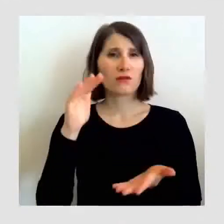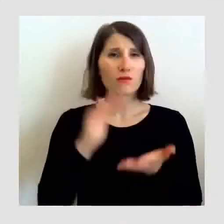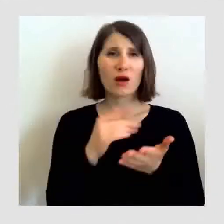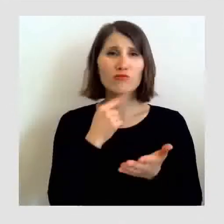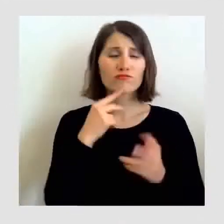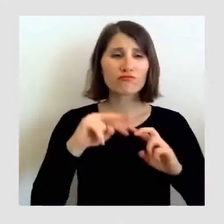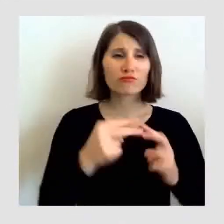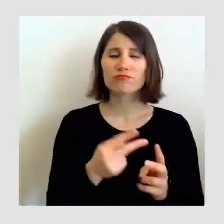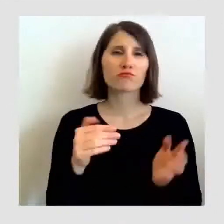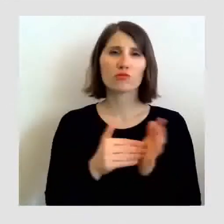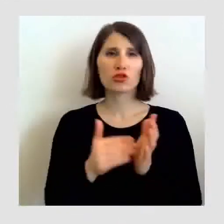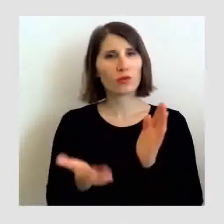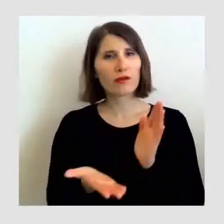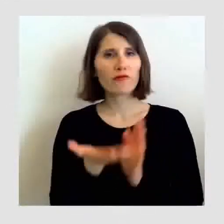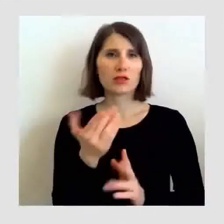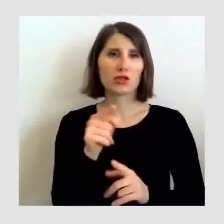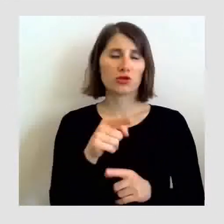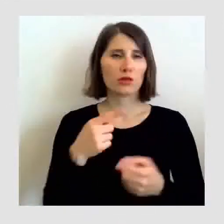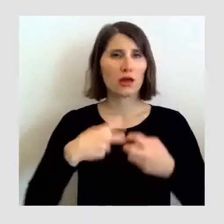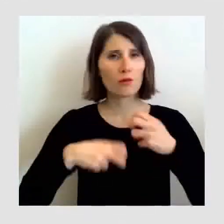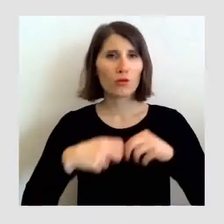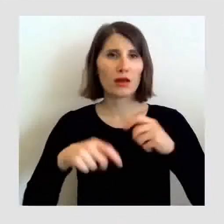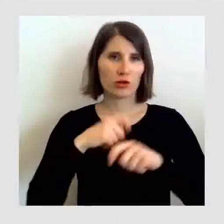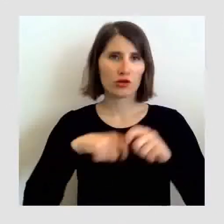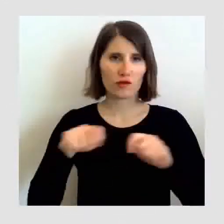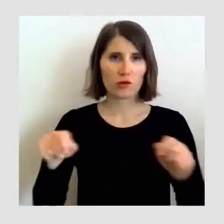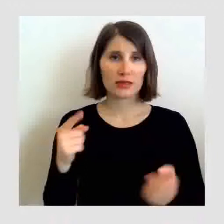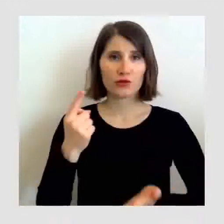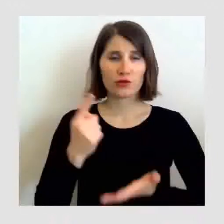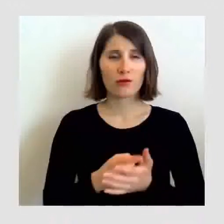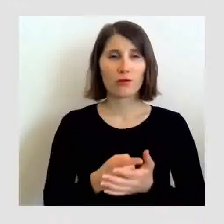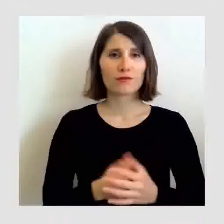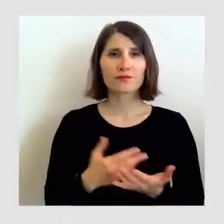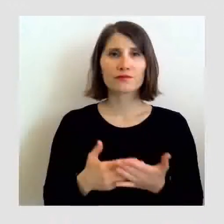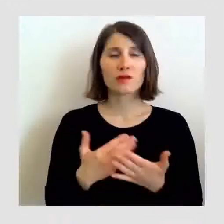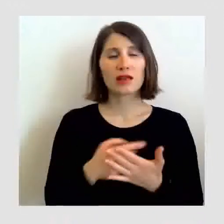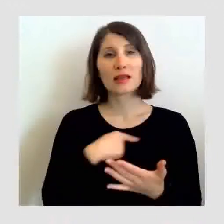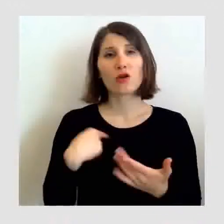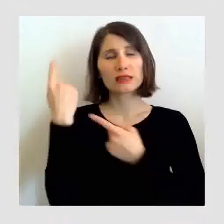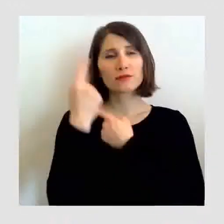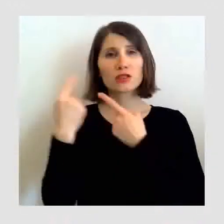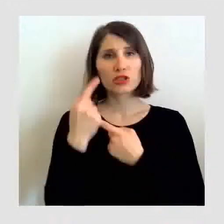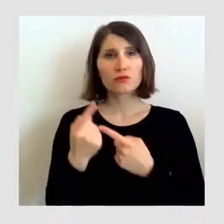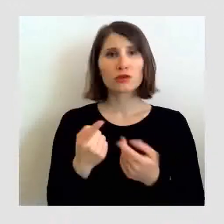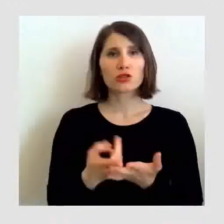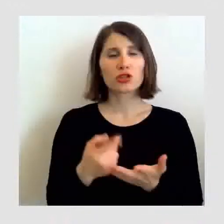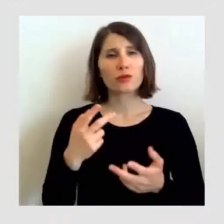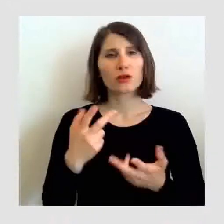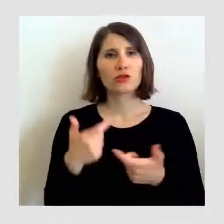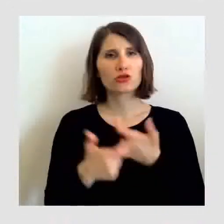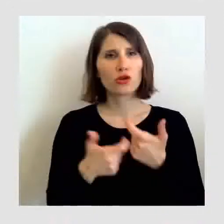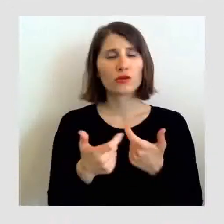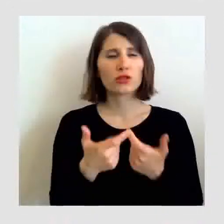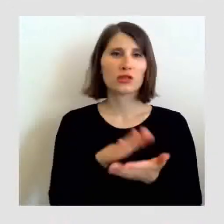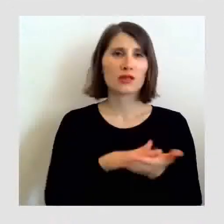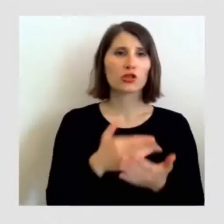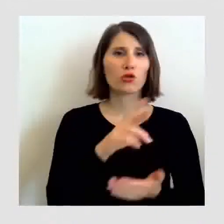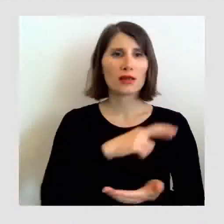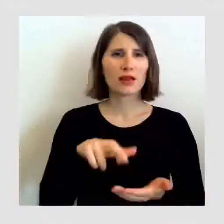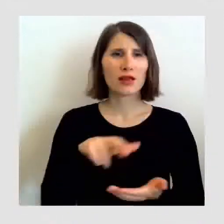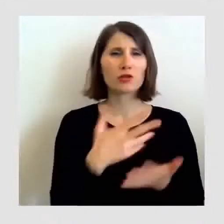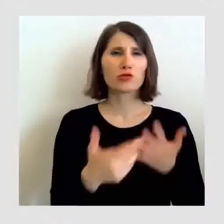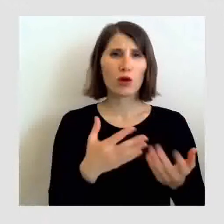programu operacyjnego, powinny wspierać rozwiązywanie tych problemów. W tym kontekście należy się zastanowić nad możliwością zastosowania mechanizmu transferu środków z regionów słabiej rozwiniętych do